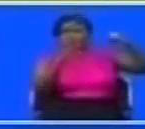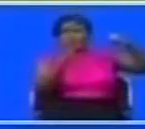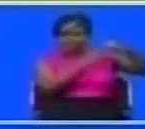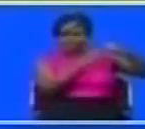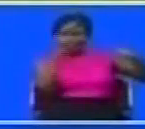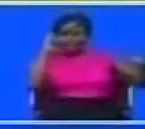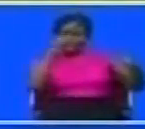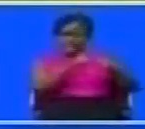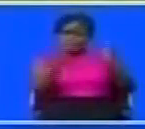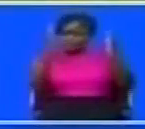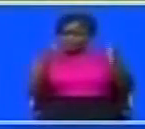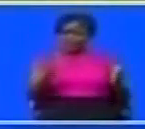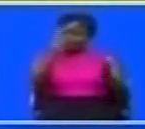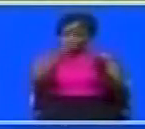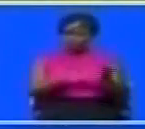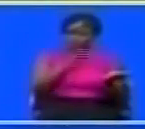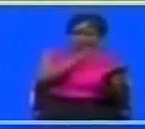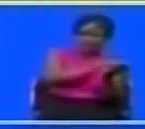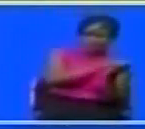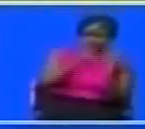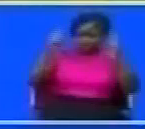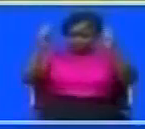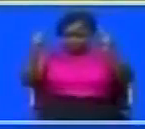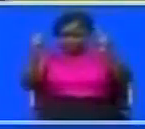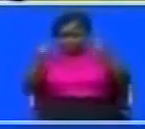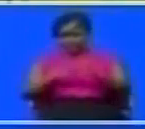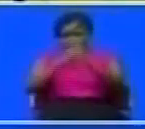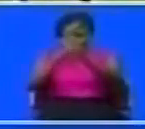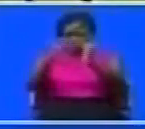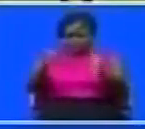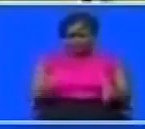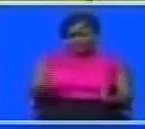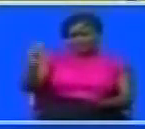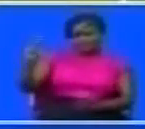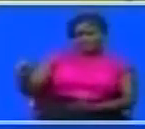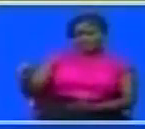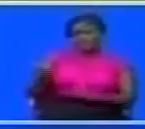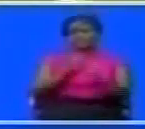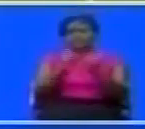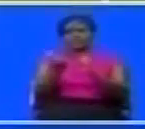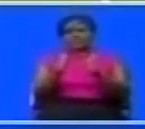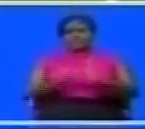lengo kuu litakuwa ni kuhifadhi taji hilo. Robinson Okenye, KTN Michezo.